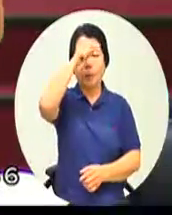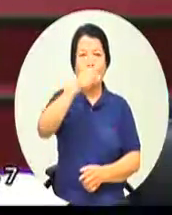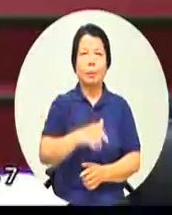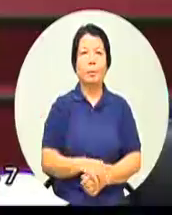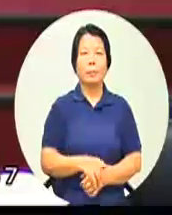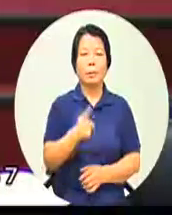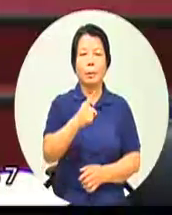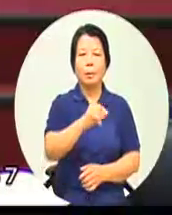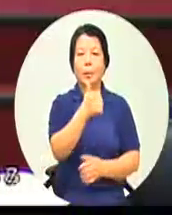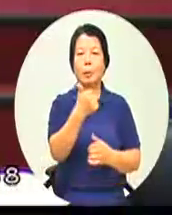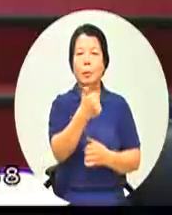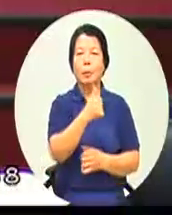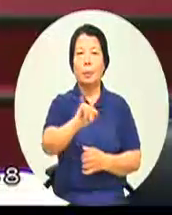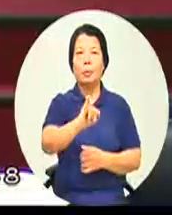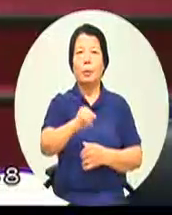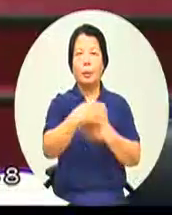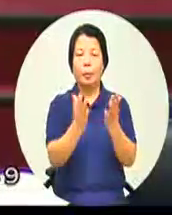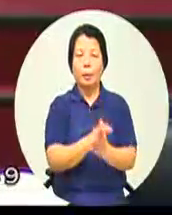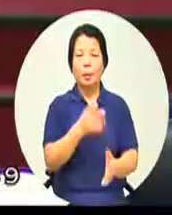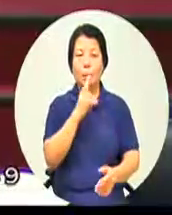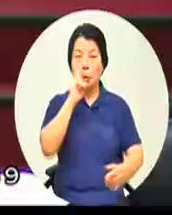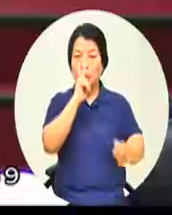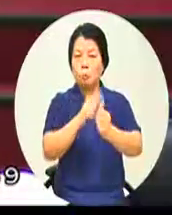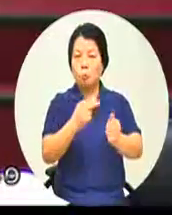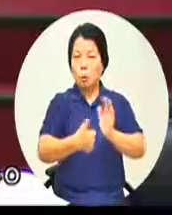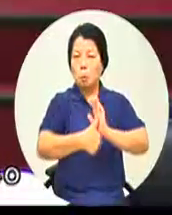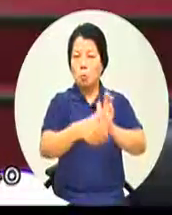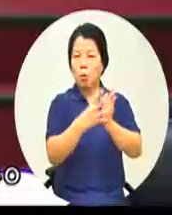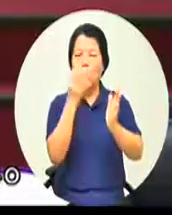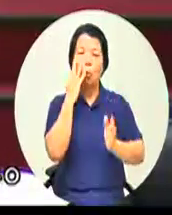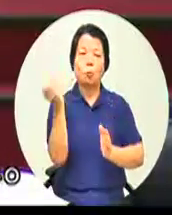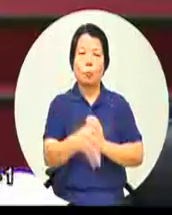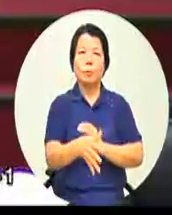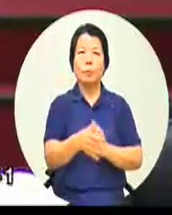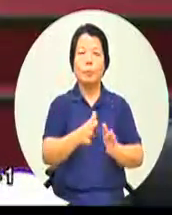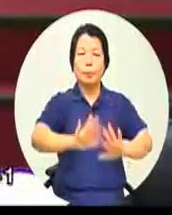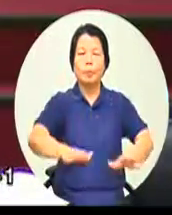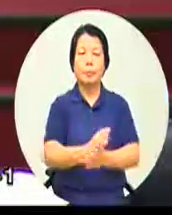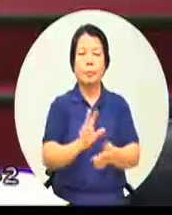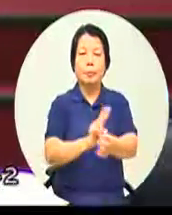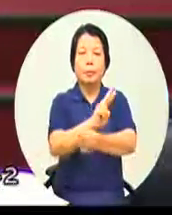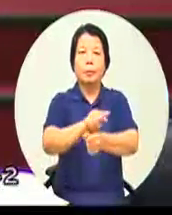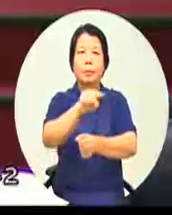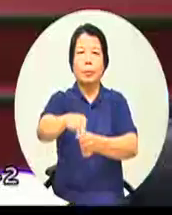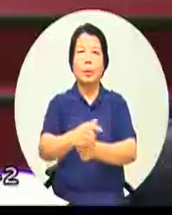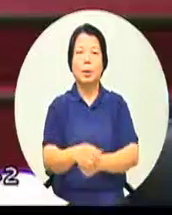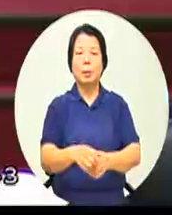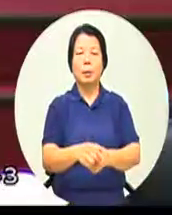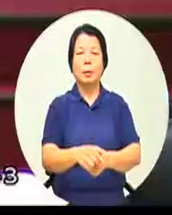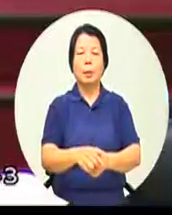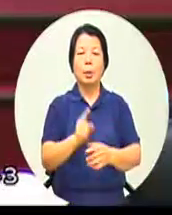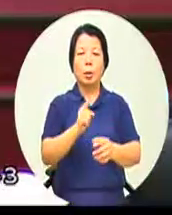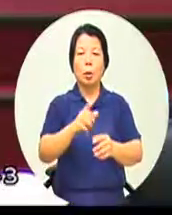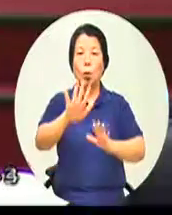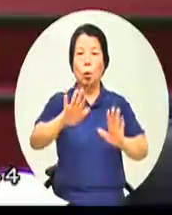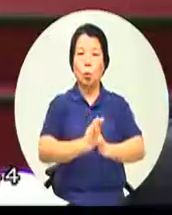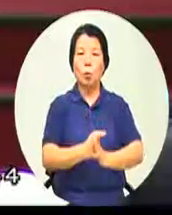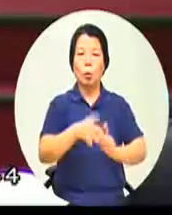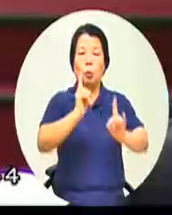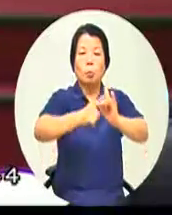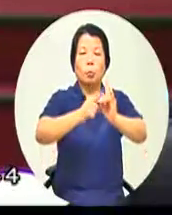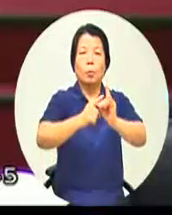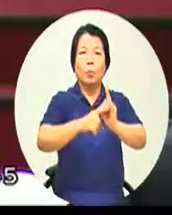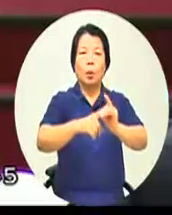了甲过，过了妨碍名誉啦，吼、哦！林小鸟即卖有伫中立事务无？我请教你吼、哦，这应该含国